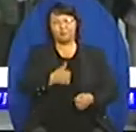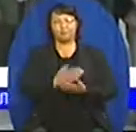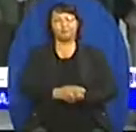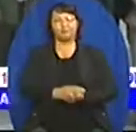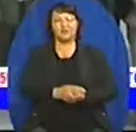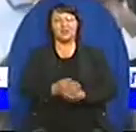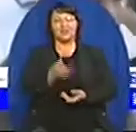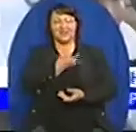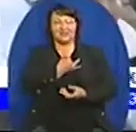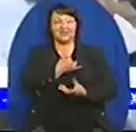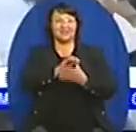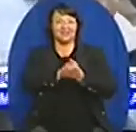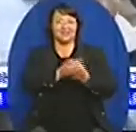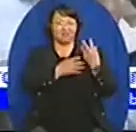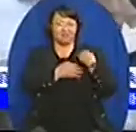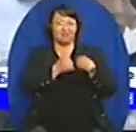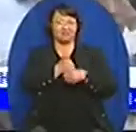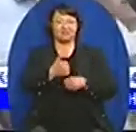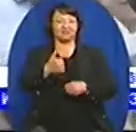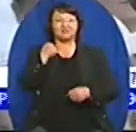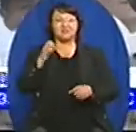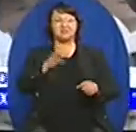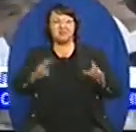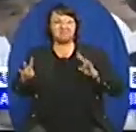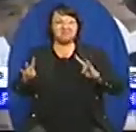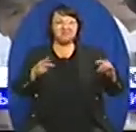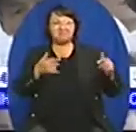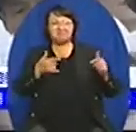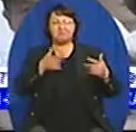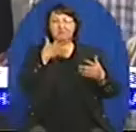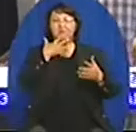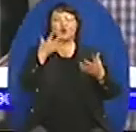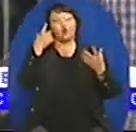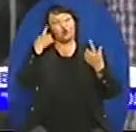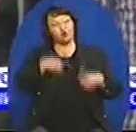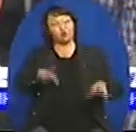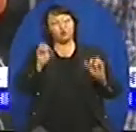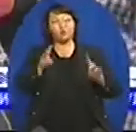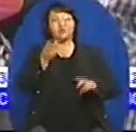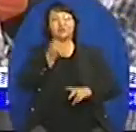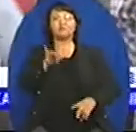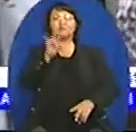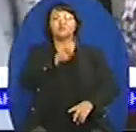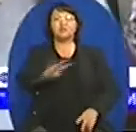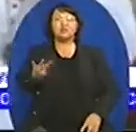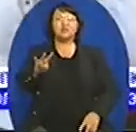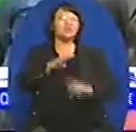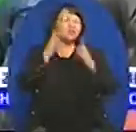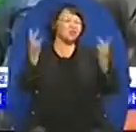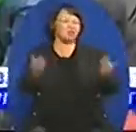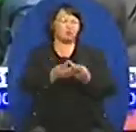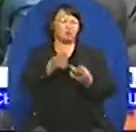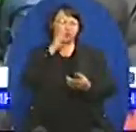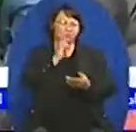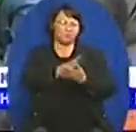нэтгэлийг нь дан ажиллаж чаддаг, хүн бүр улс төр намжирхал талцлаас ангид амьдарч чаддаг. Тийм л нийгмийг цогцлоохыг Арханга аймгийнхан нэр дэвшигч Батэрдэн